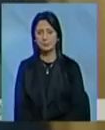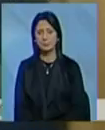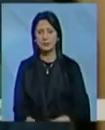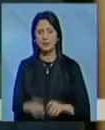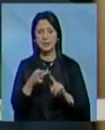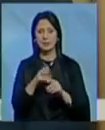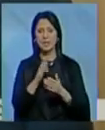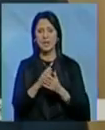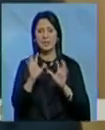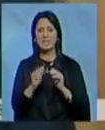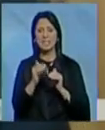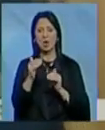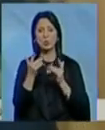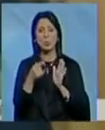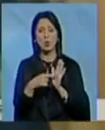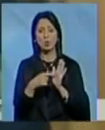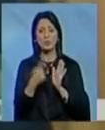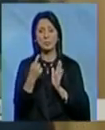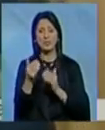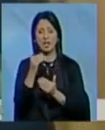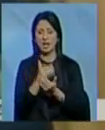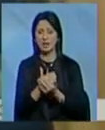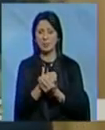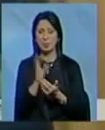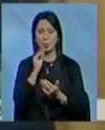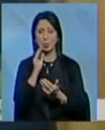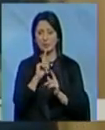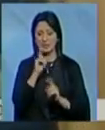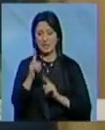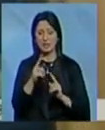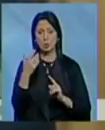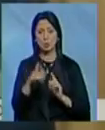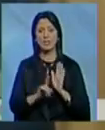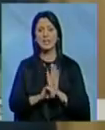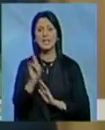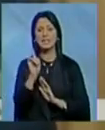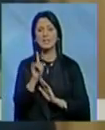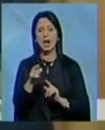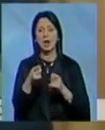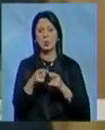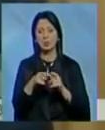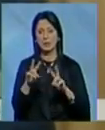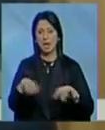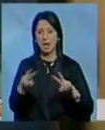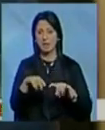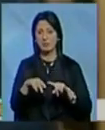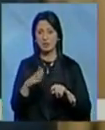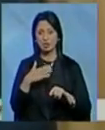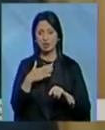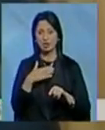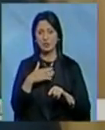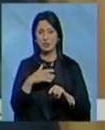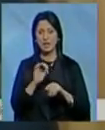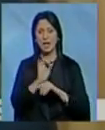ეს არის საკონსტიტუციო მოთხოვნის პირველი ეტაპი, როცა წელს უკვე დაიწყება ამ კუთხით განხილვა და